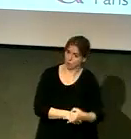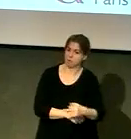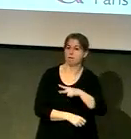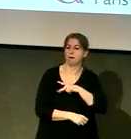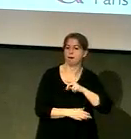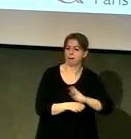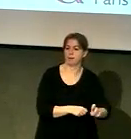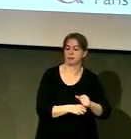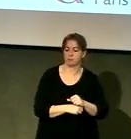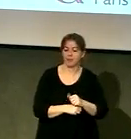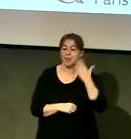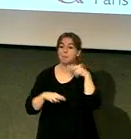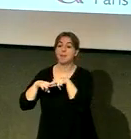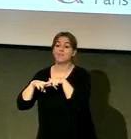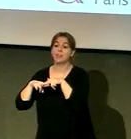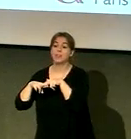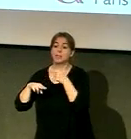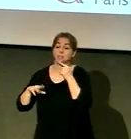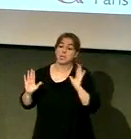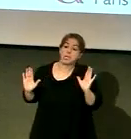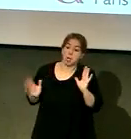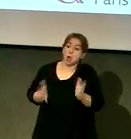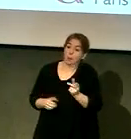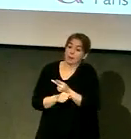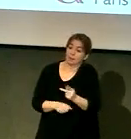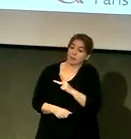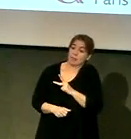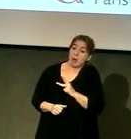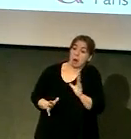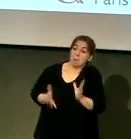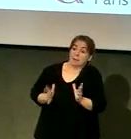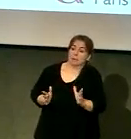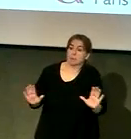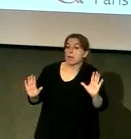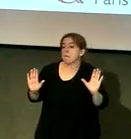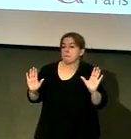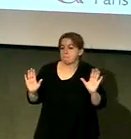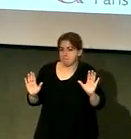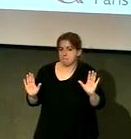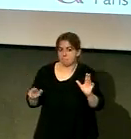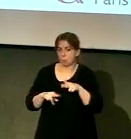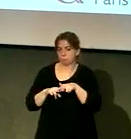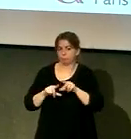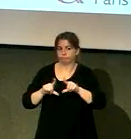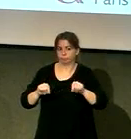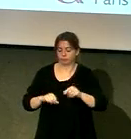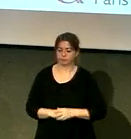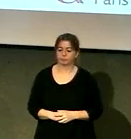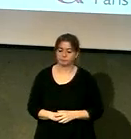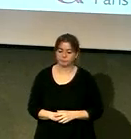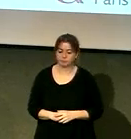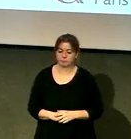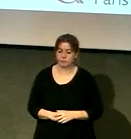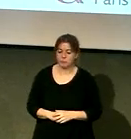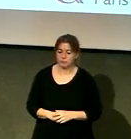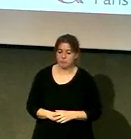veut pas dire que ça n'existe pas ou que ça ne crée pas de problème. Vous le savez sans doute, on le sait,